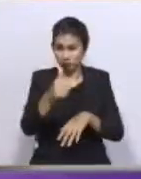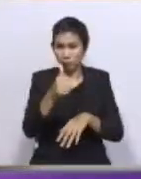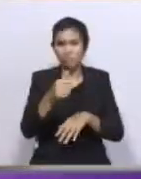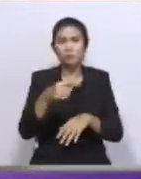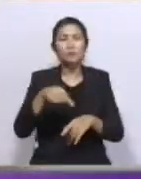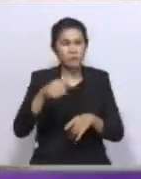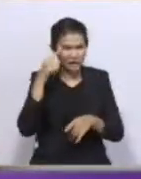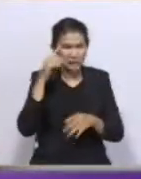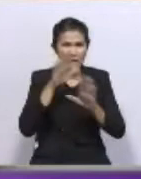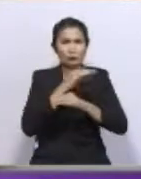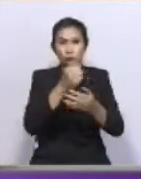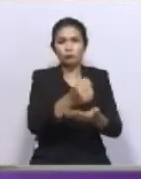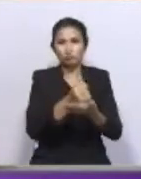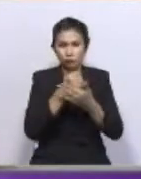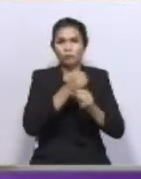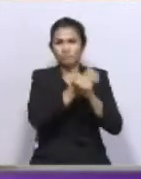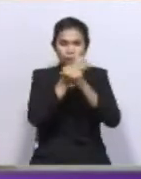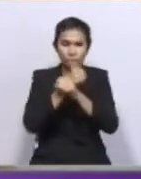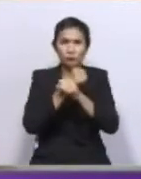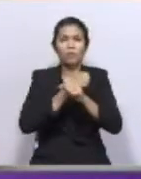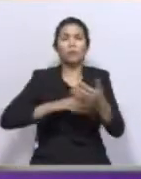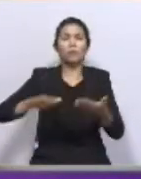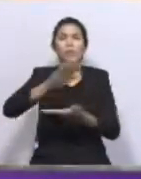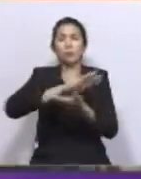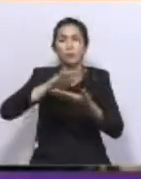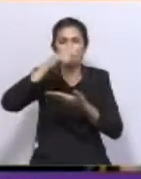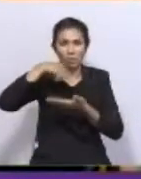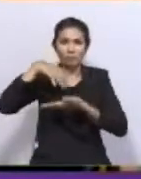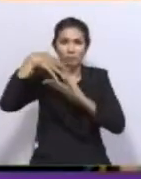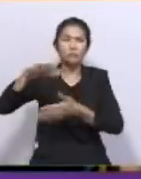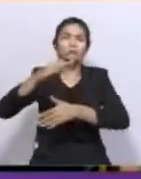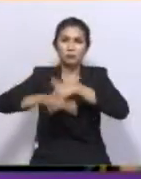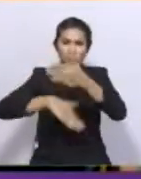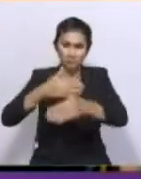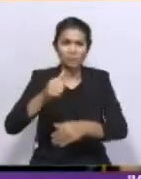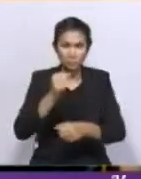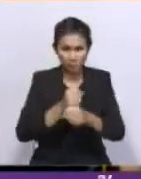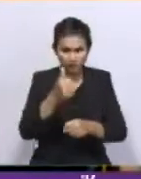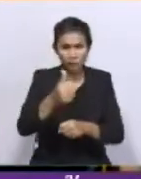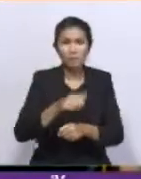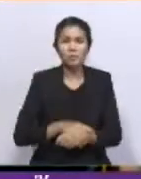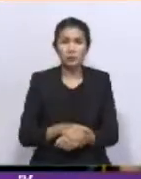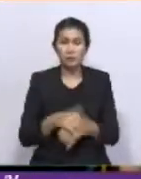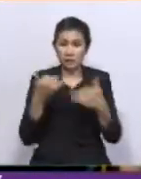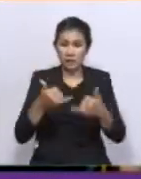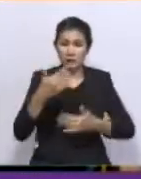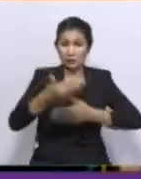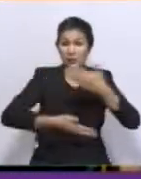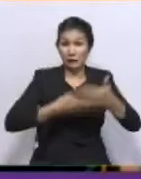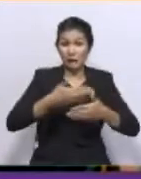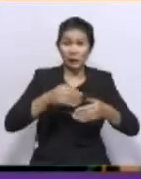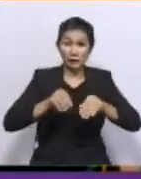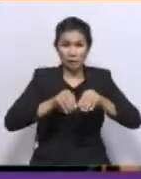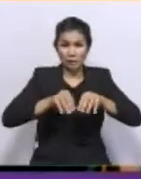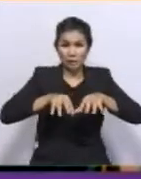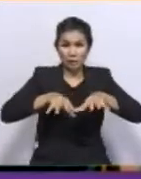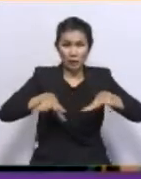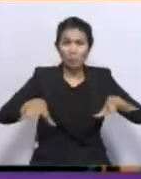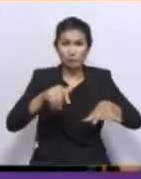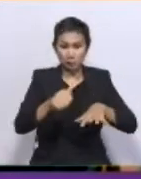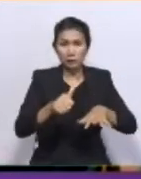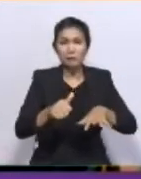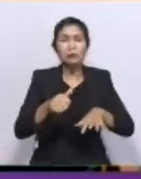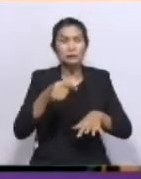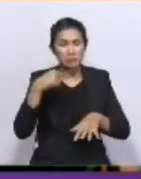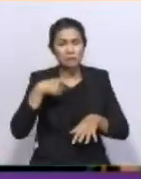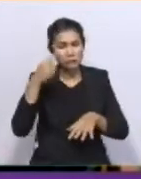ภูมิคุ้มกันให้กับภาคส่งออกไทยให้เดินหน้าต่อไปได ้การกระจายตัวของตลาดนะครับด้านหนึ่งก็จะช่วยนะครับ